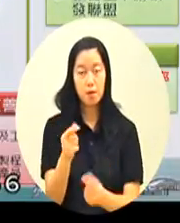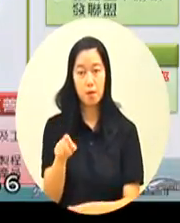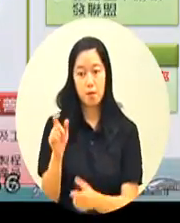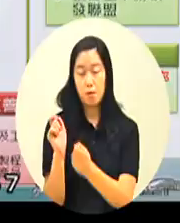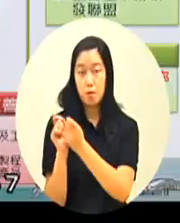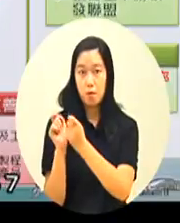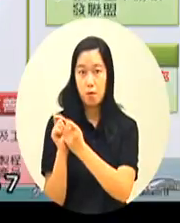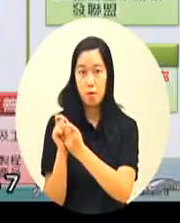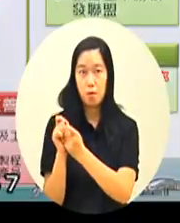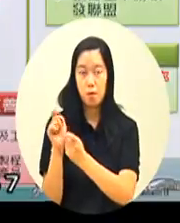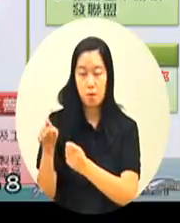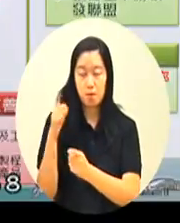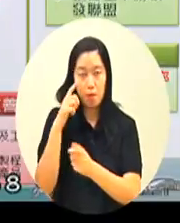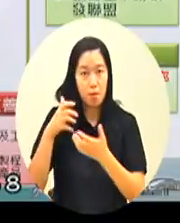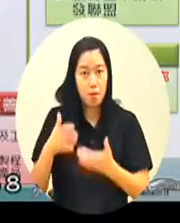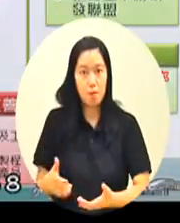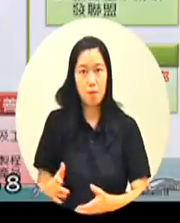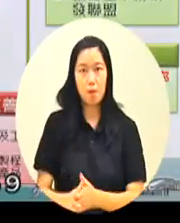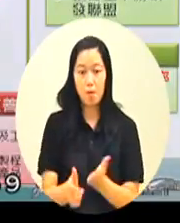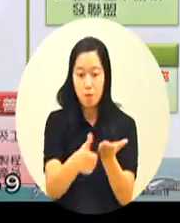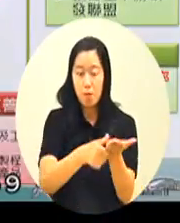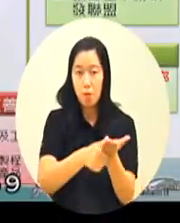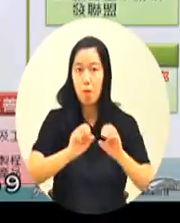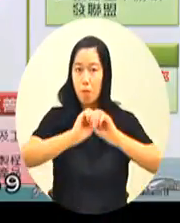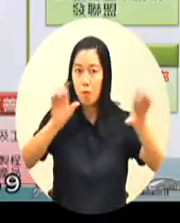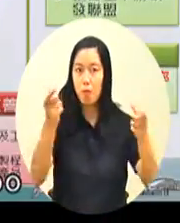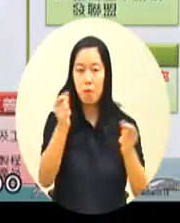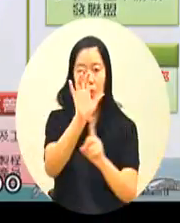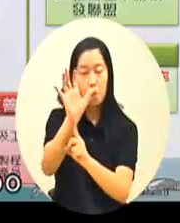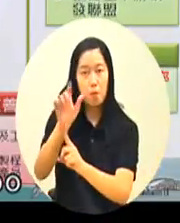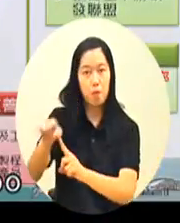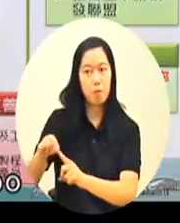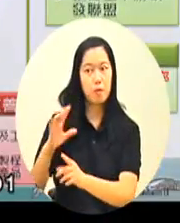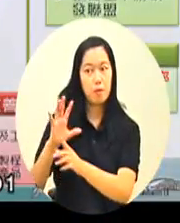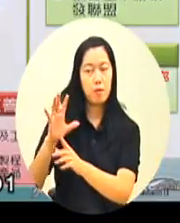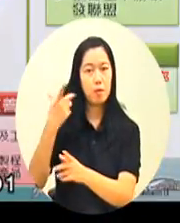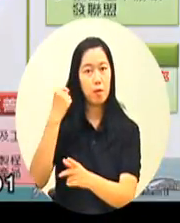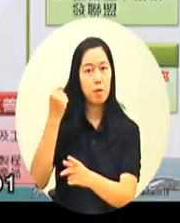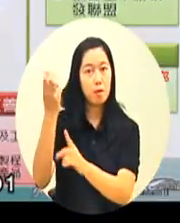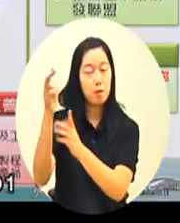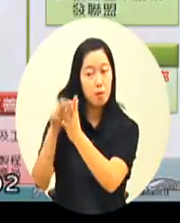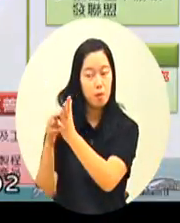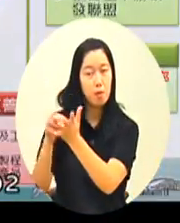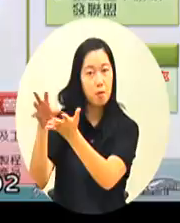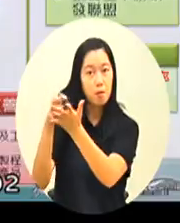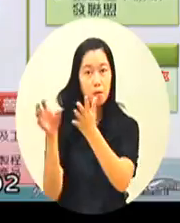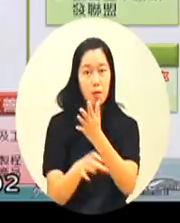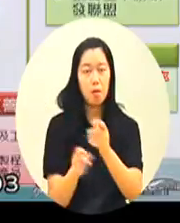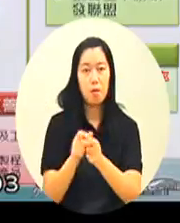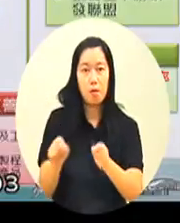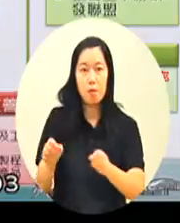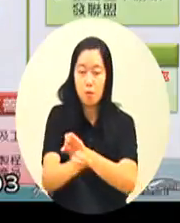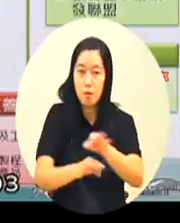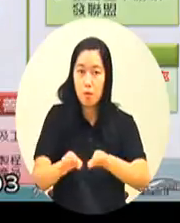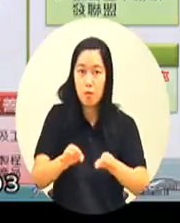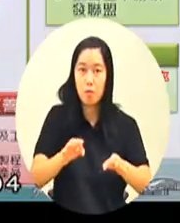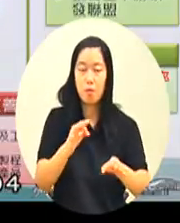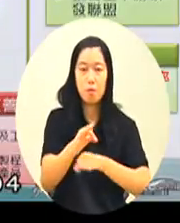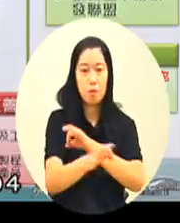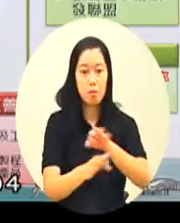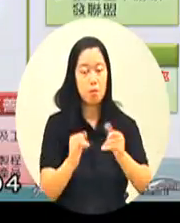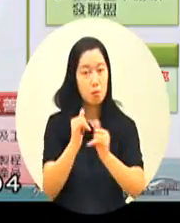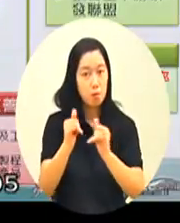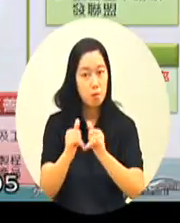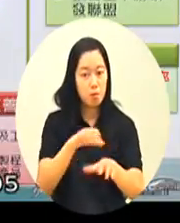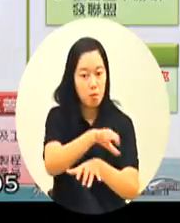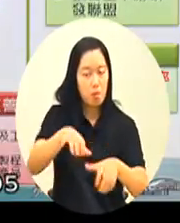的很重要的一些周刊都报道了像荷兰等等的例子。那循环经济基本上是一个经济社会环保这三个面